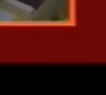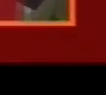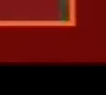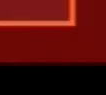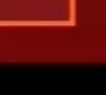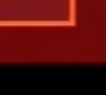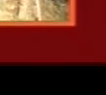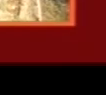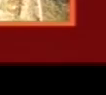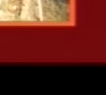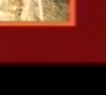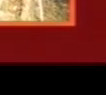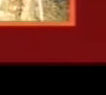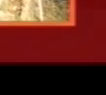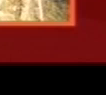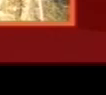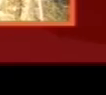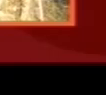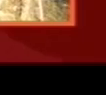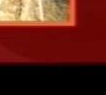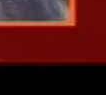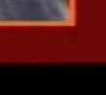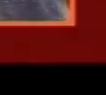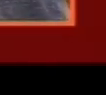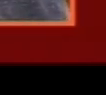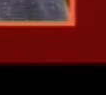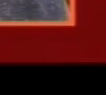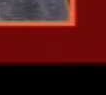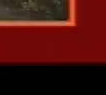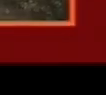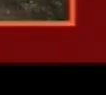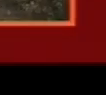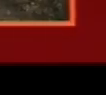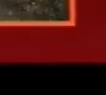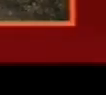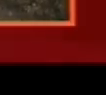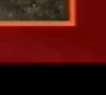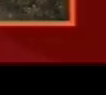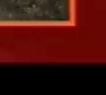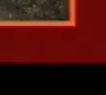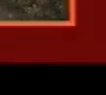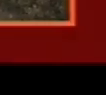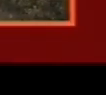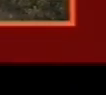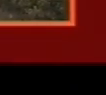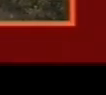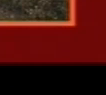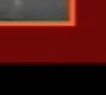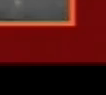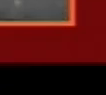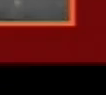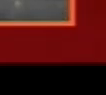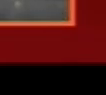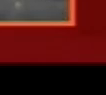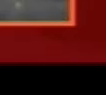працівників. Батько учениці Підліснянської школи Монастириського району судитиметься з районним відділом освіти. Він не